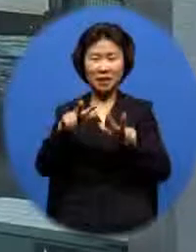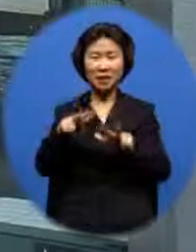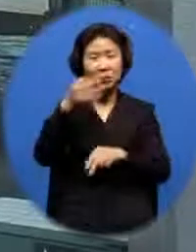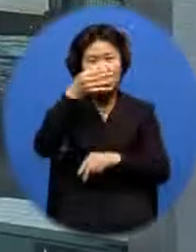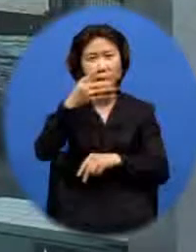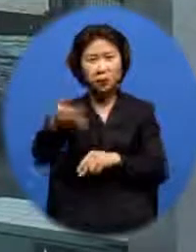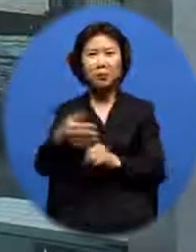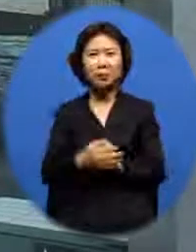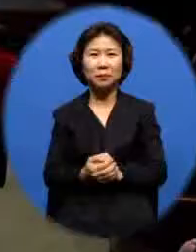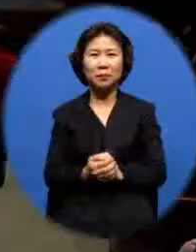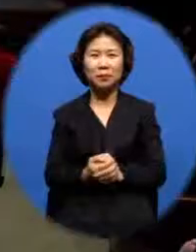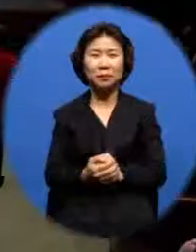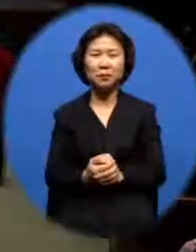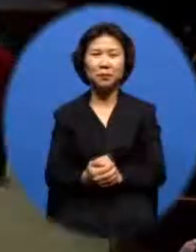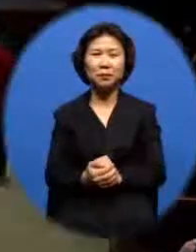바랍니다.